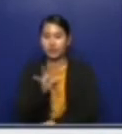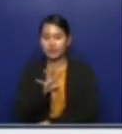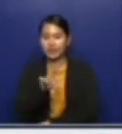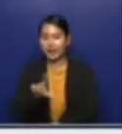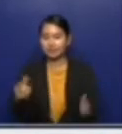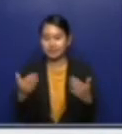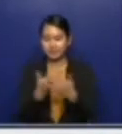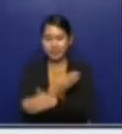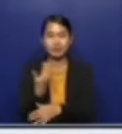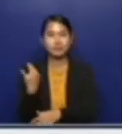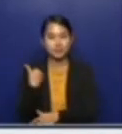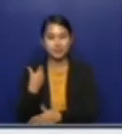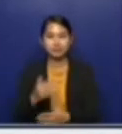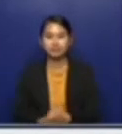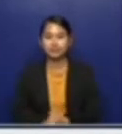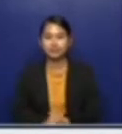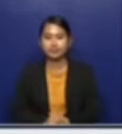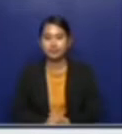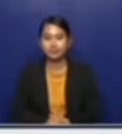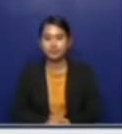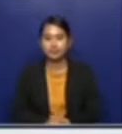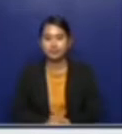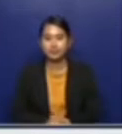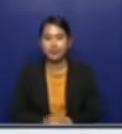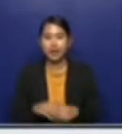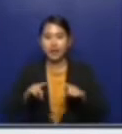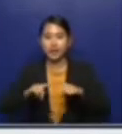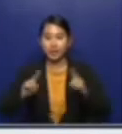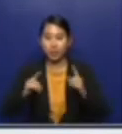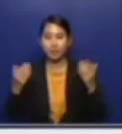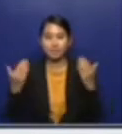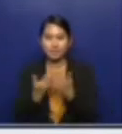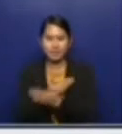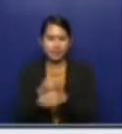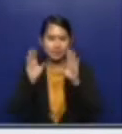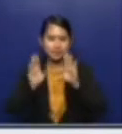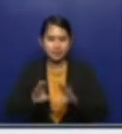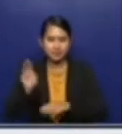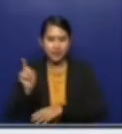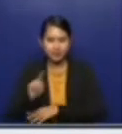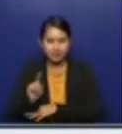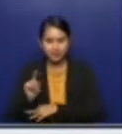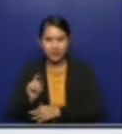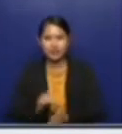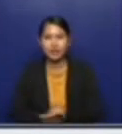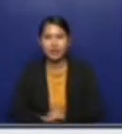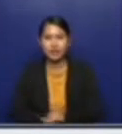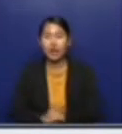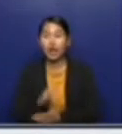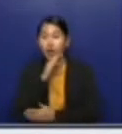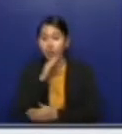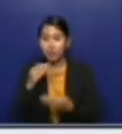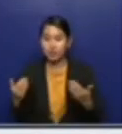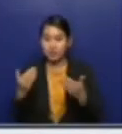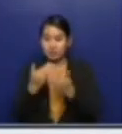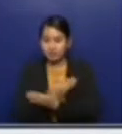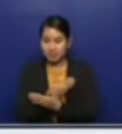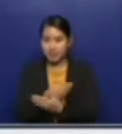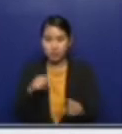แน่นอนแต่มันจะเปลี่ยนในลักษณะไหนถ้าเปลี่ยนแบบความรุนแรงเนี่ยเจ็บตัวกันหม